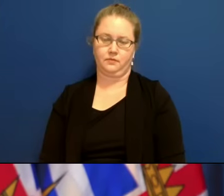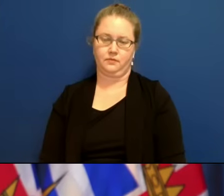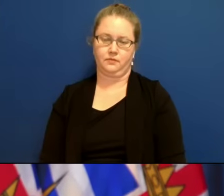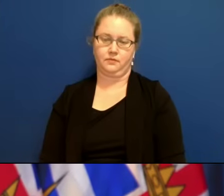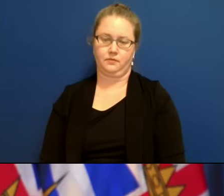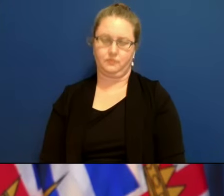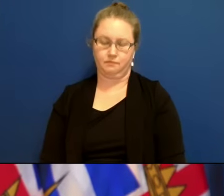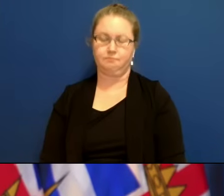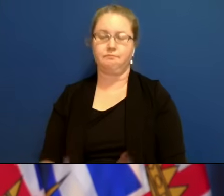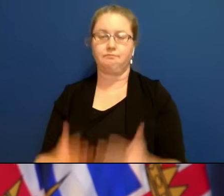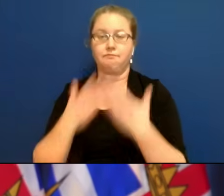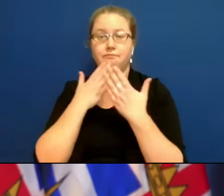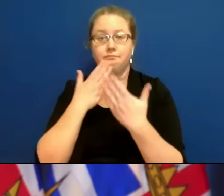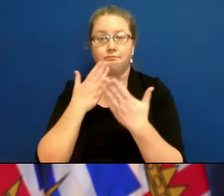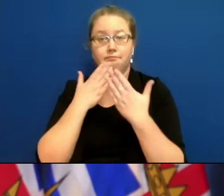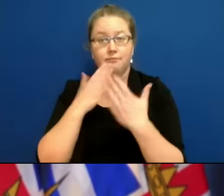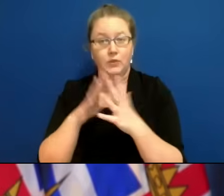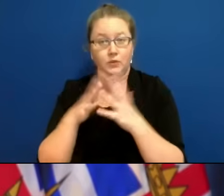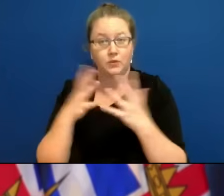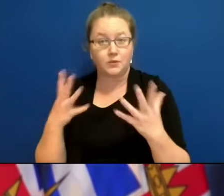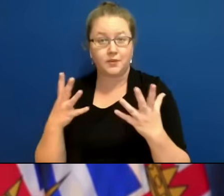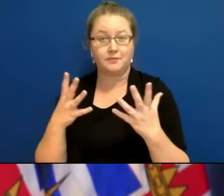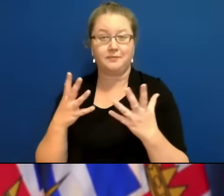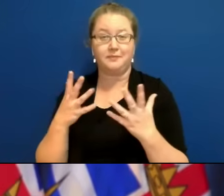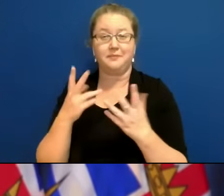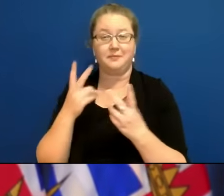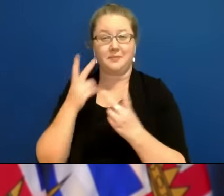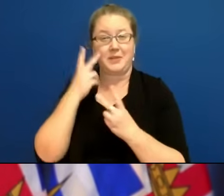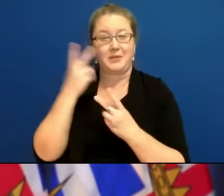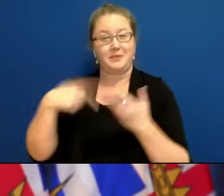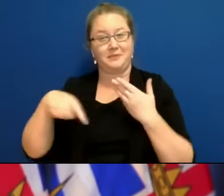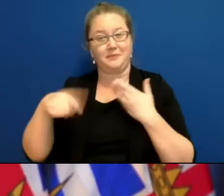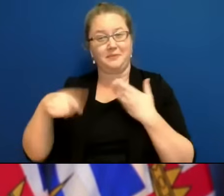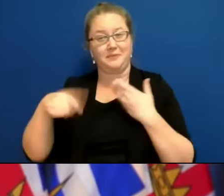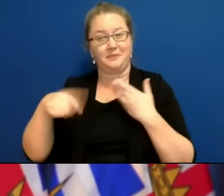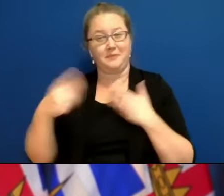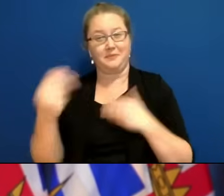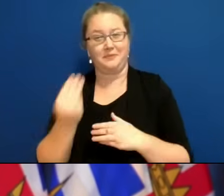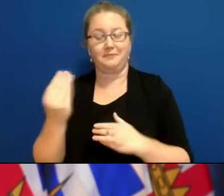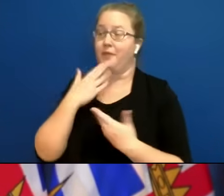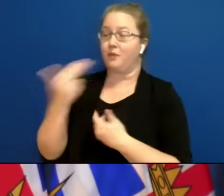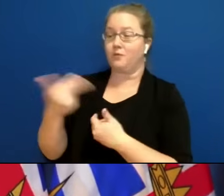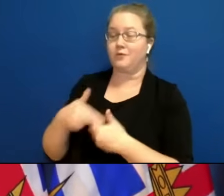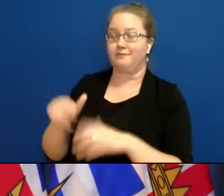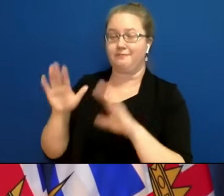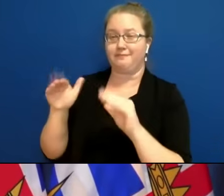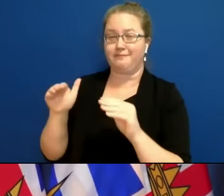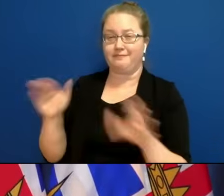opportunités pour les jeunes. Merci beaucoup. Thank you. Until Monday. Thank you for joining us.